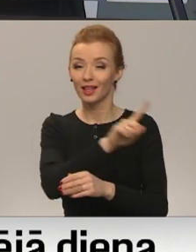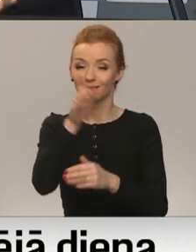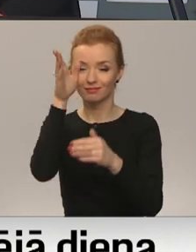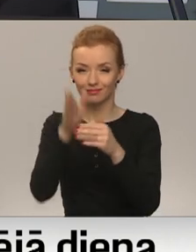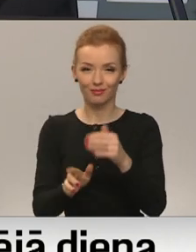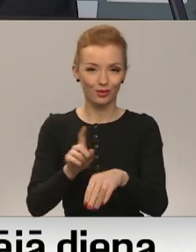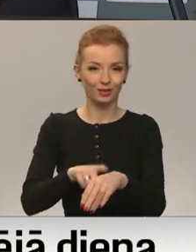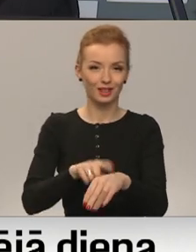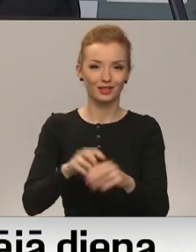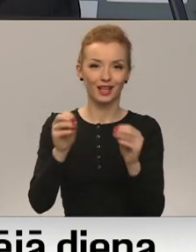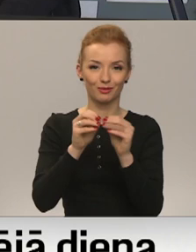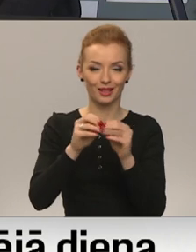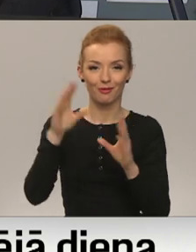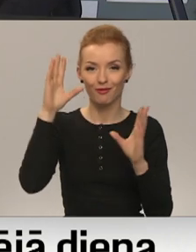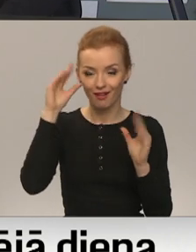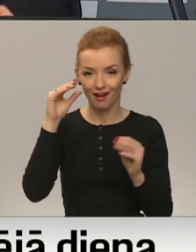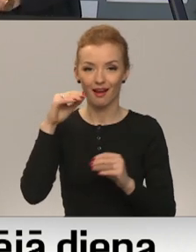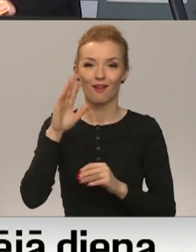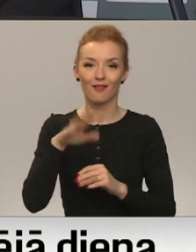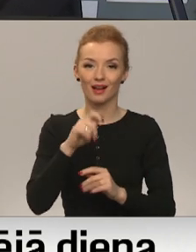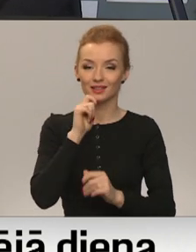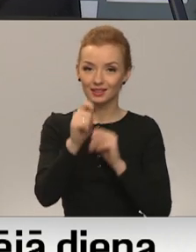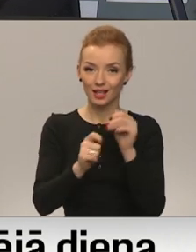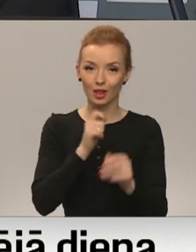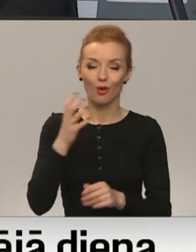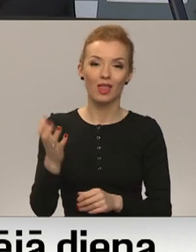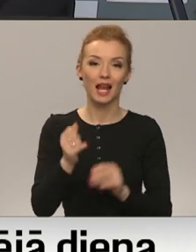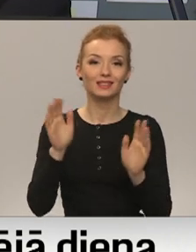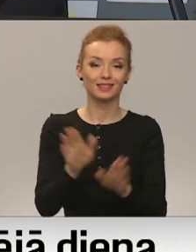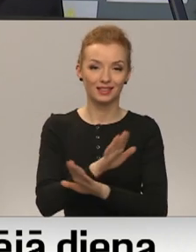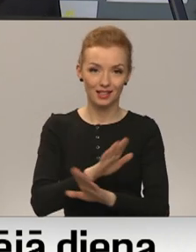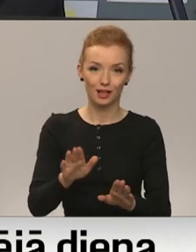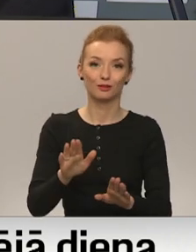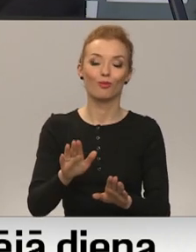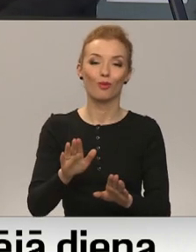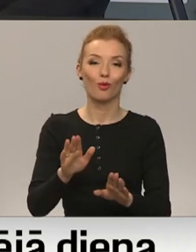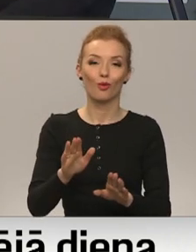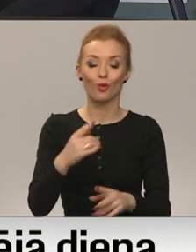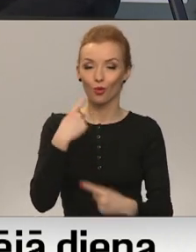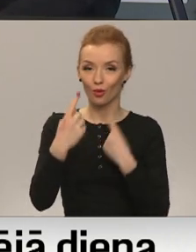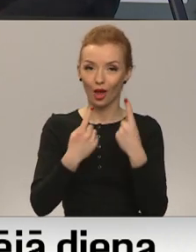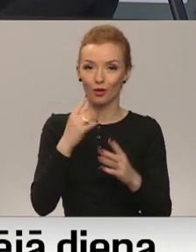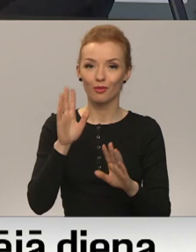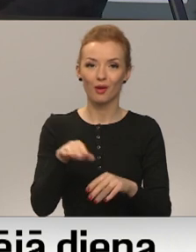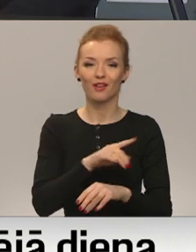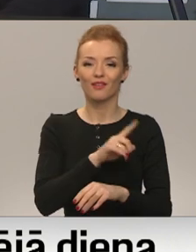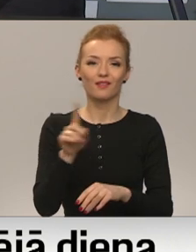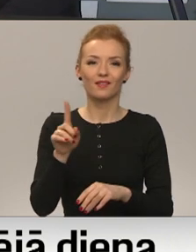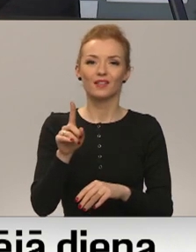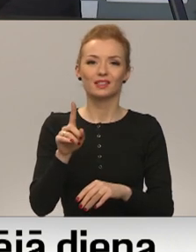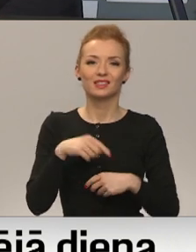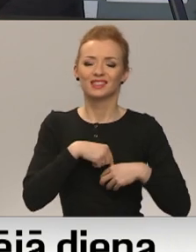22:00 šajā vakarā, kad būs iespēja ziedot ar dziesmu labdarības maratonā dot 5LV. Runājot par aizkustinošākajiem